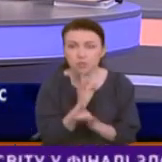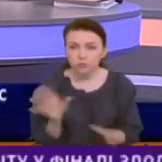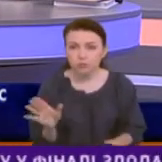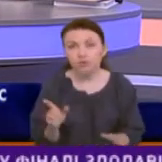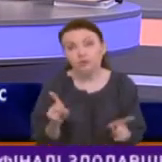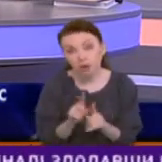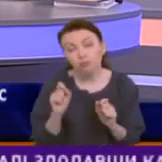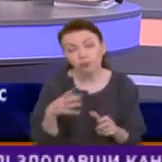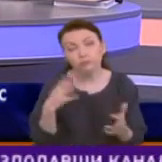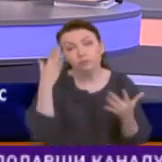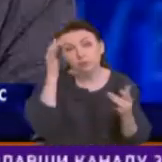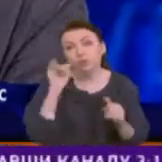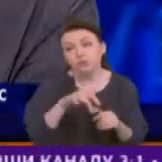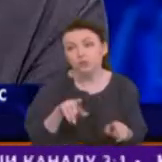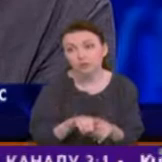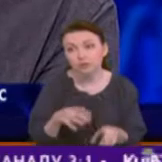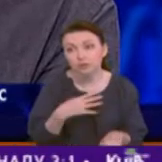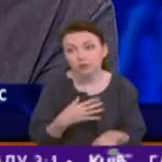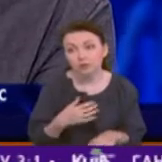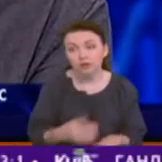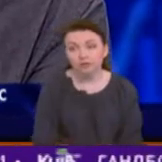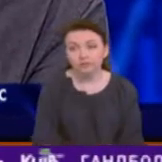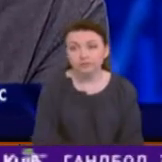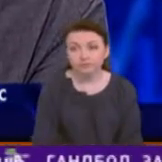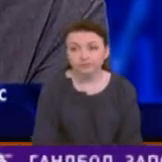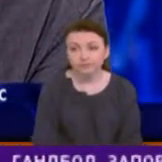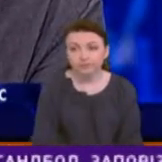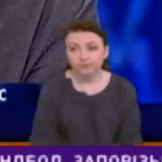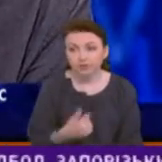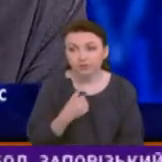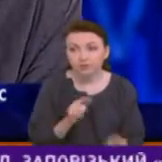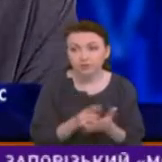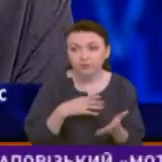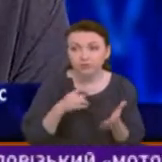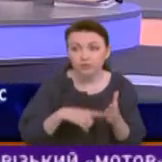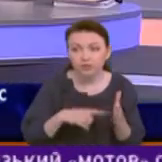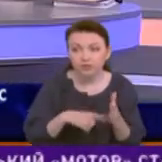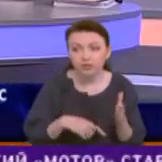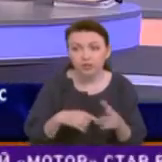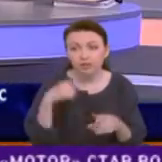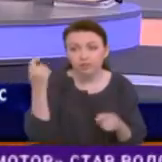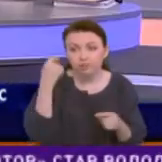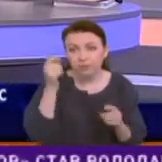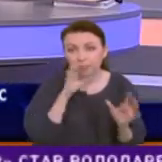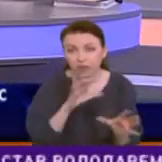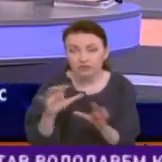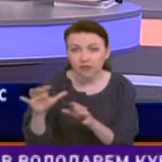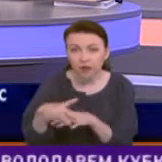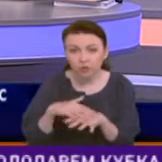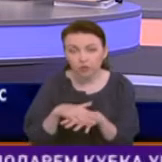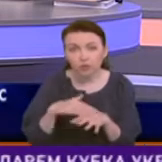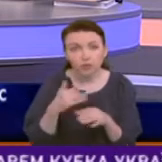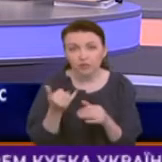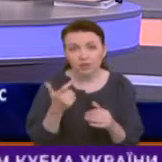такі, може, і такі міркування, але він має християнин, зрештою, бути. Ви ж розумієте, це він пасе стадо словесне не